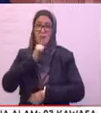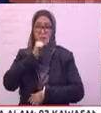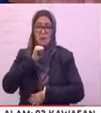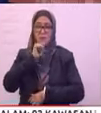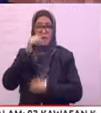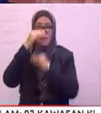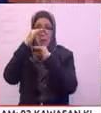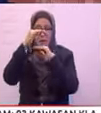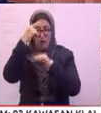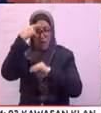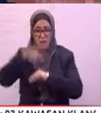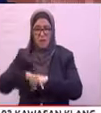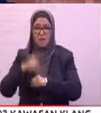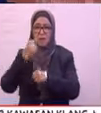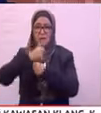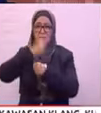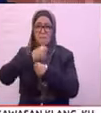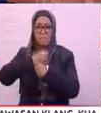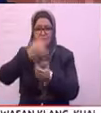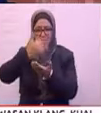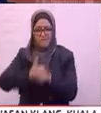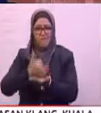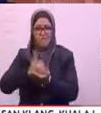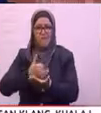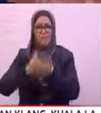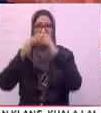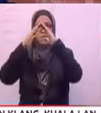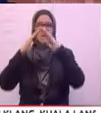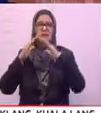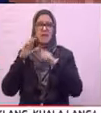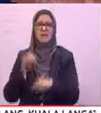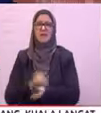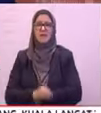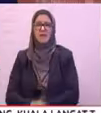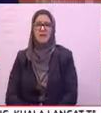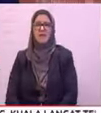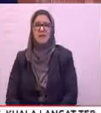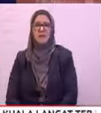Ikuti penjelasan eksklusif beliau kepada wartawan Andy Rizal Hadian.